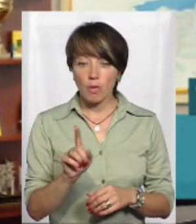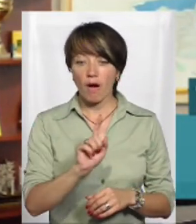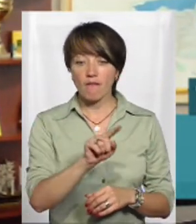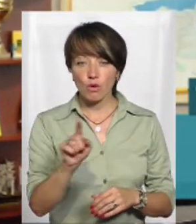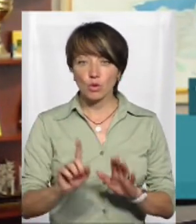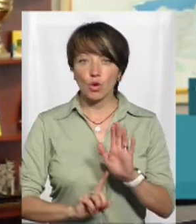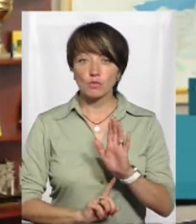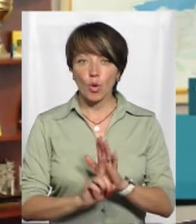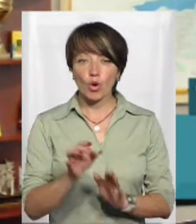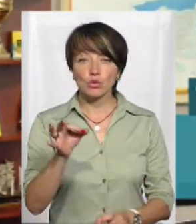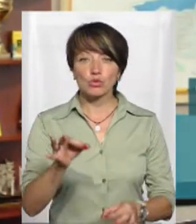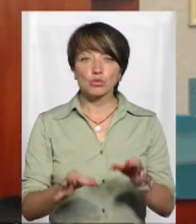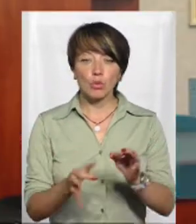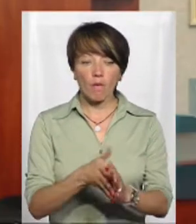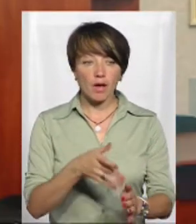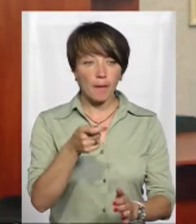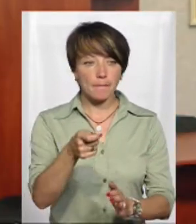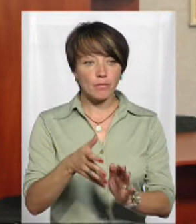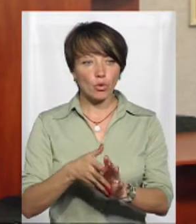розпочали судові позови,